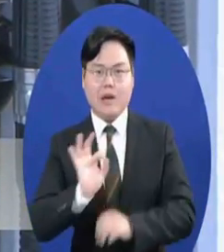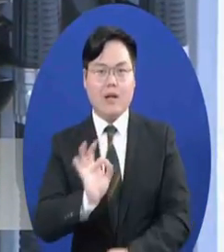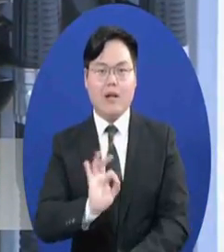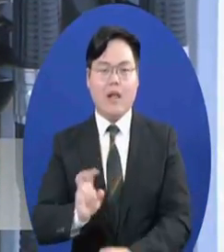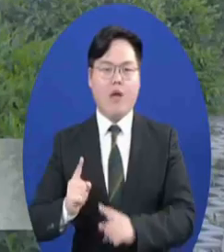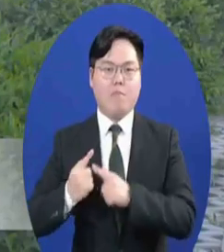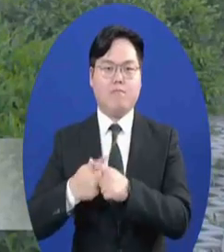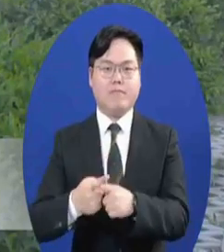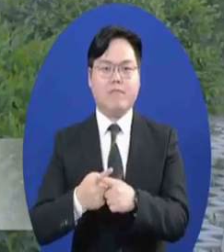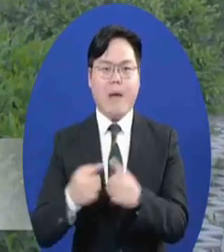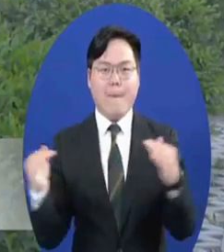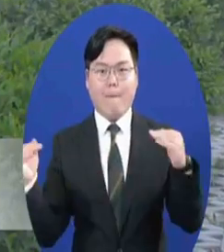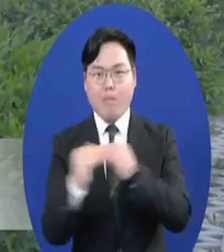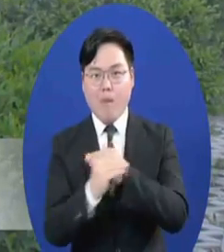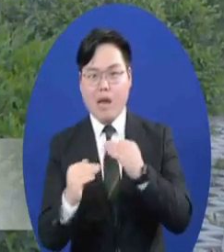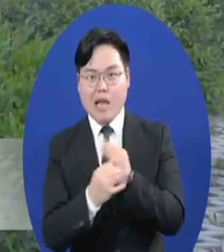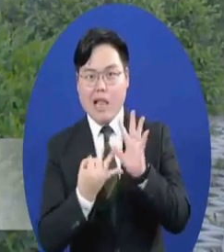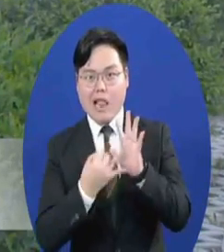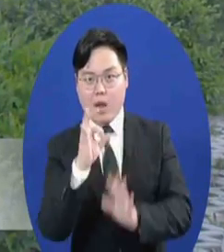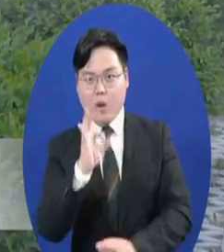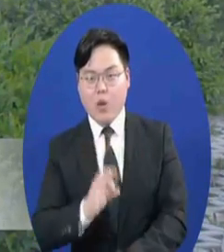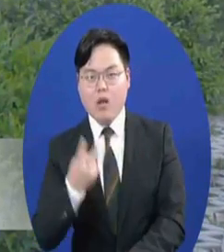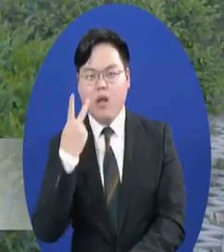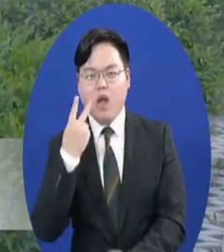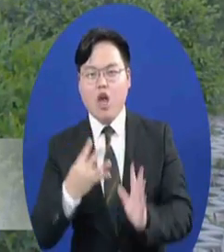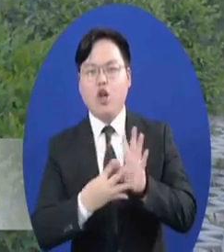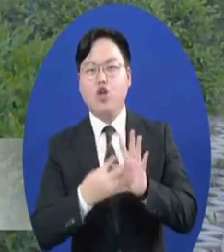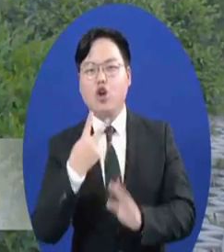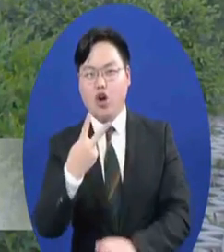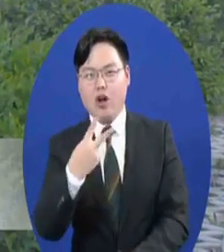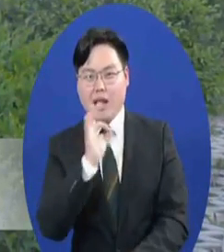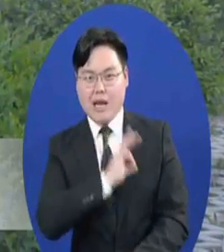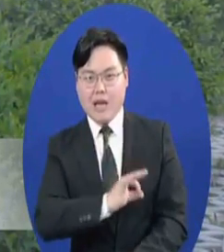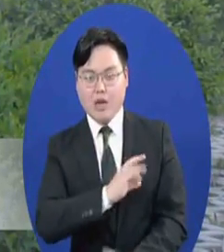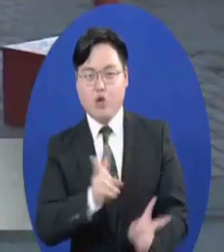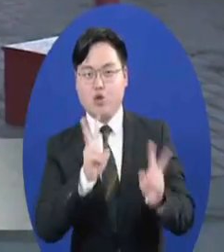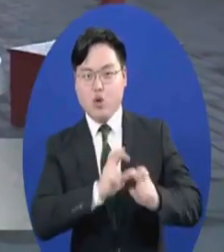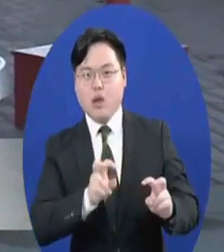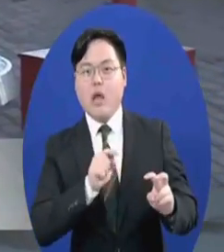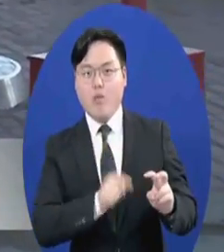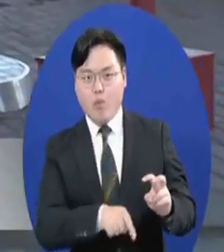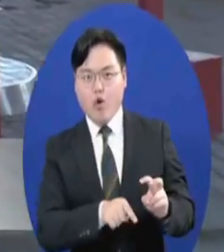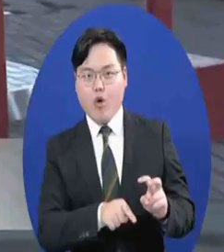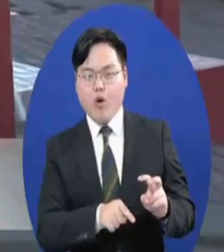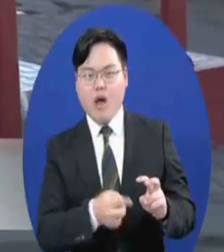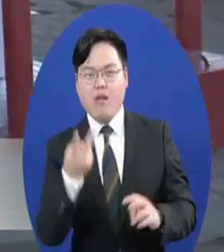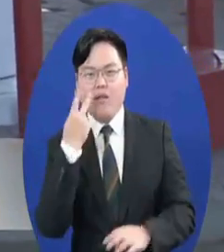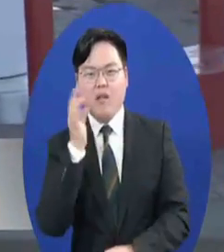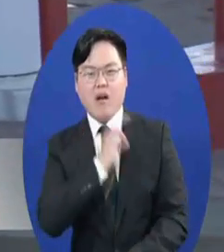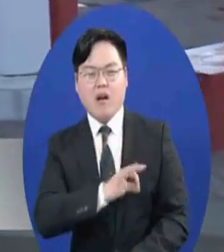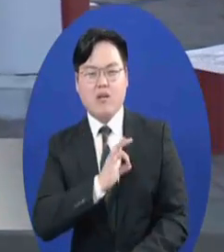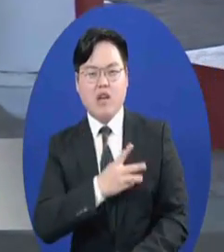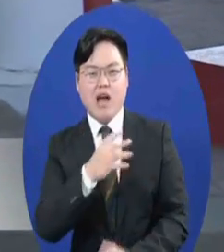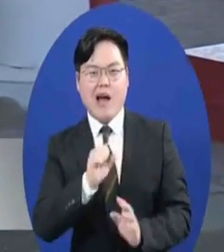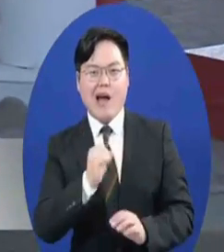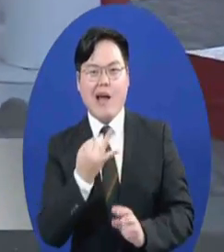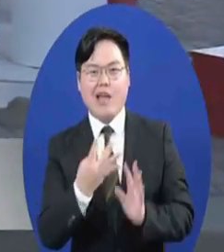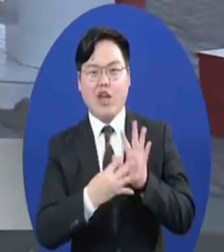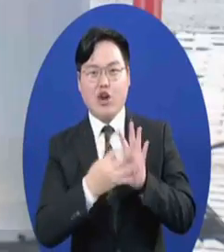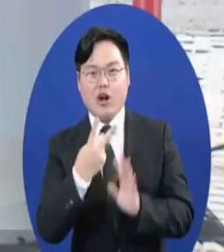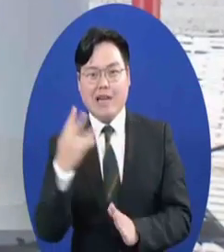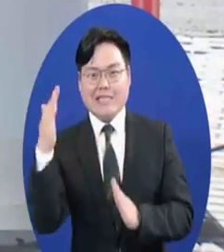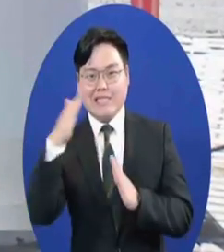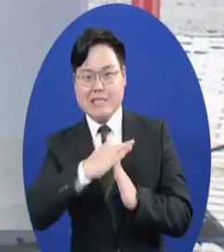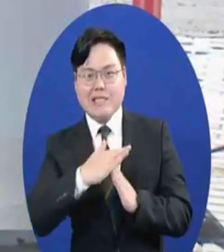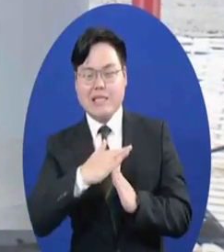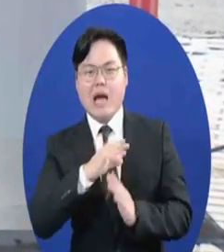борлуулаагүй. Замын хөдөлгөөнд оролцдог тээврийн эрхлийн 70% нь 92 шатхуун хэрэгэлдэх судалгаа бий. Тэд түгээмэл хэрэгэлдэх шатхуун нь тасарсан